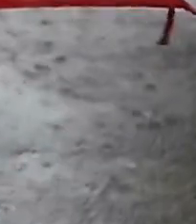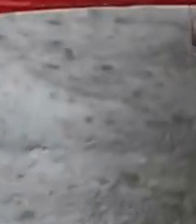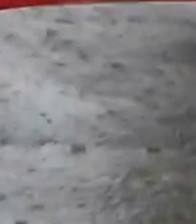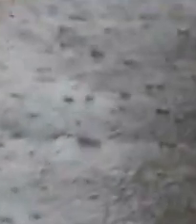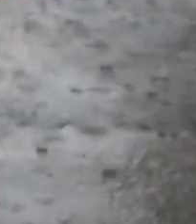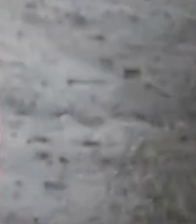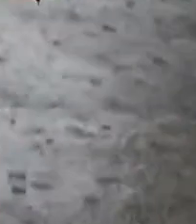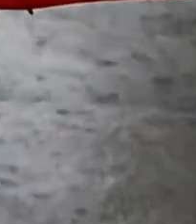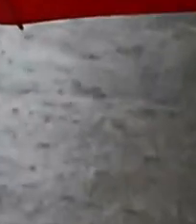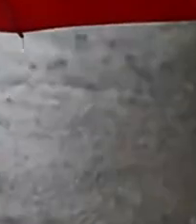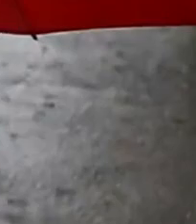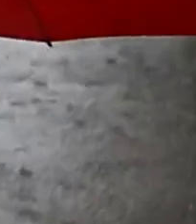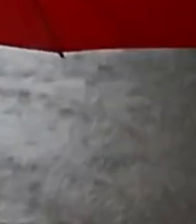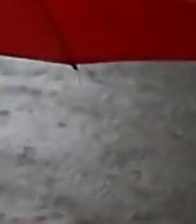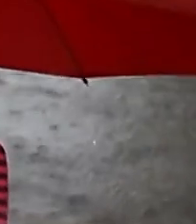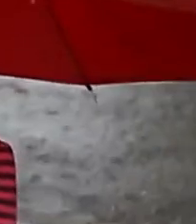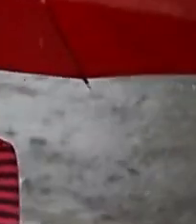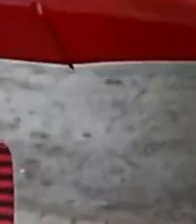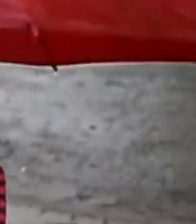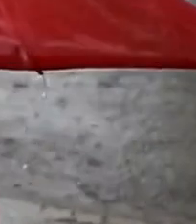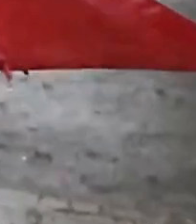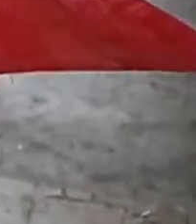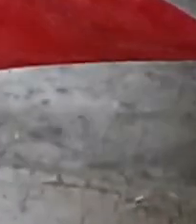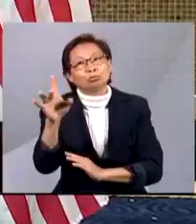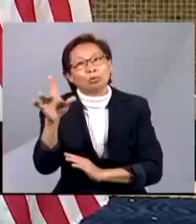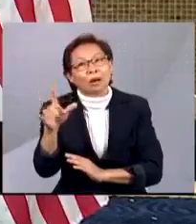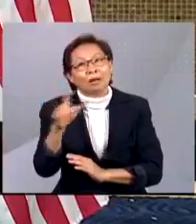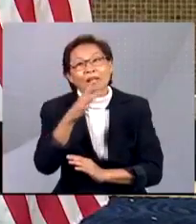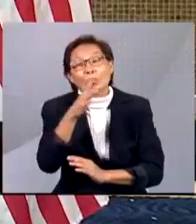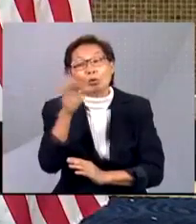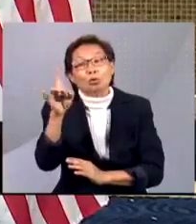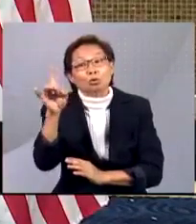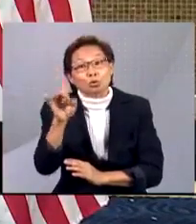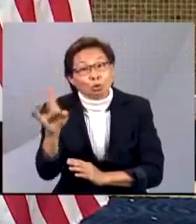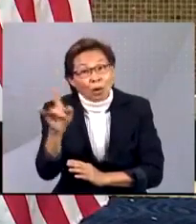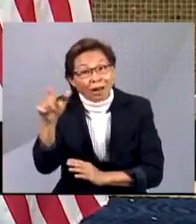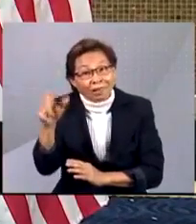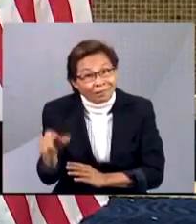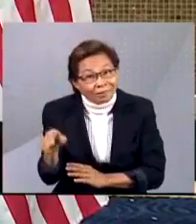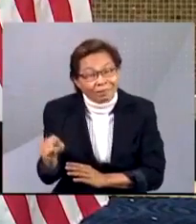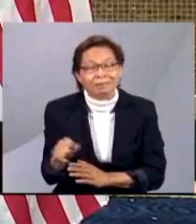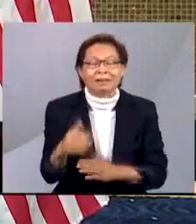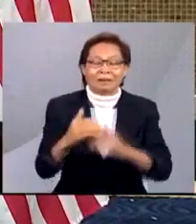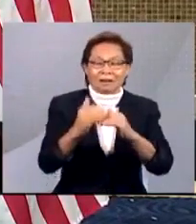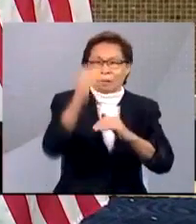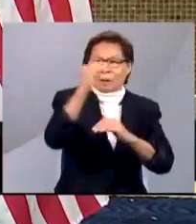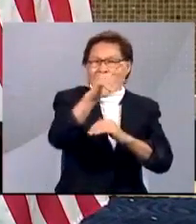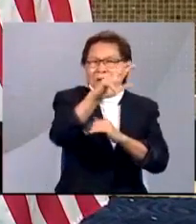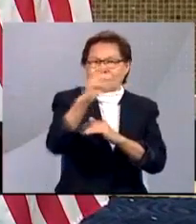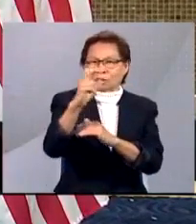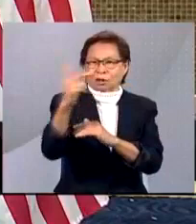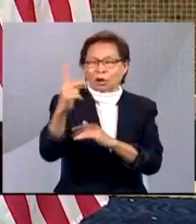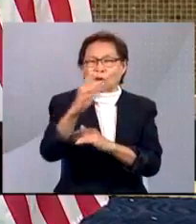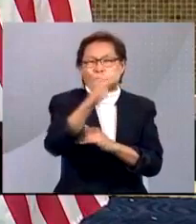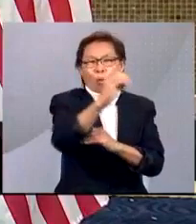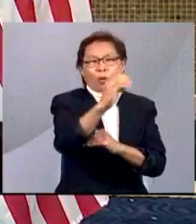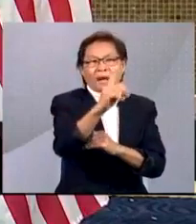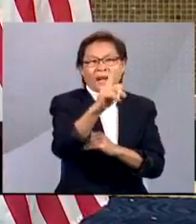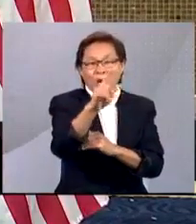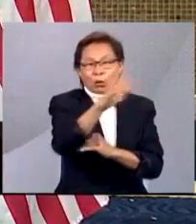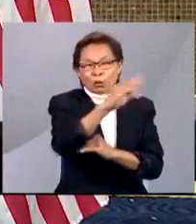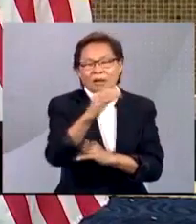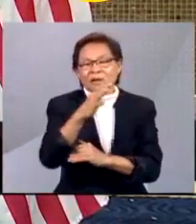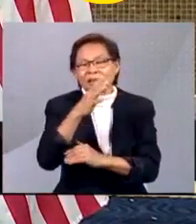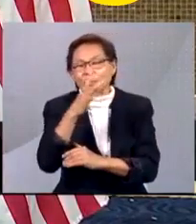OKU dan juga Ibu Tunggal. Sehubungan itu, lebih 300,000 OKU dan